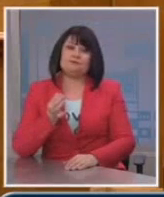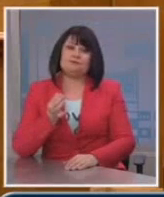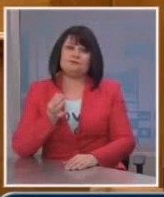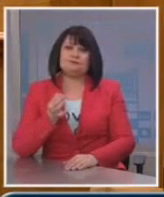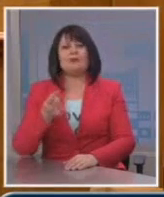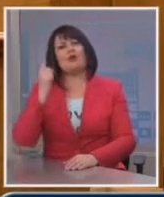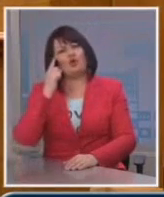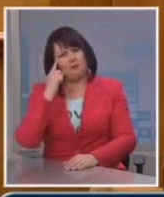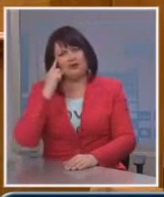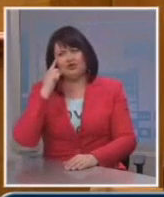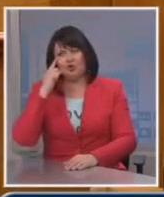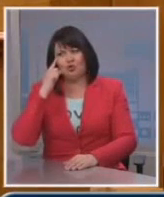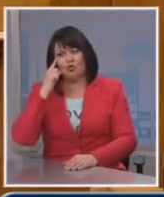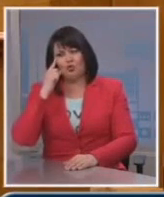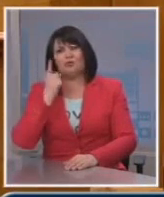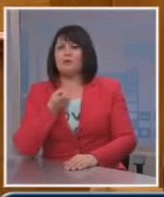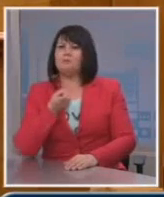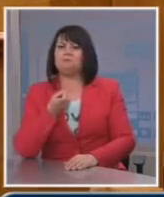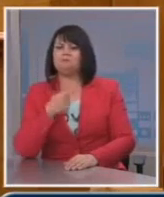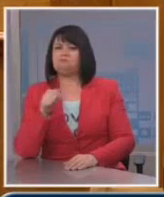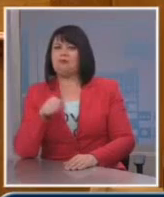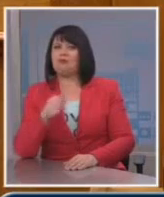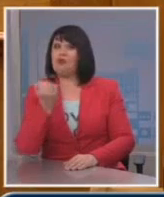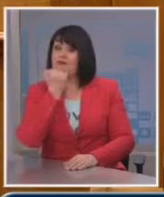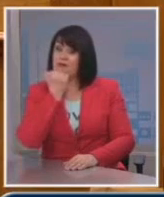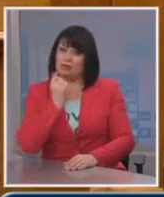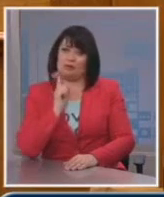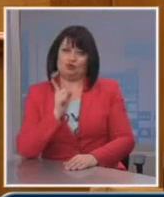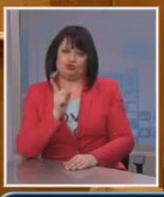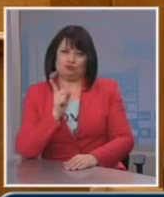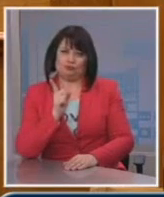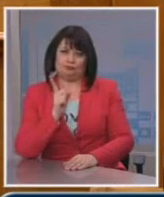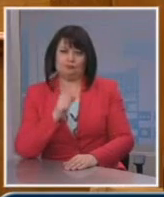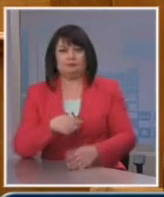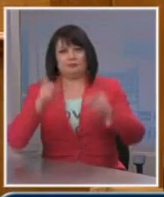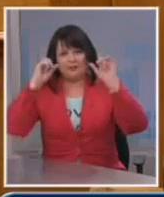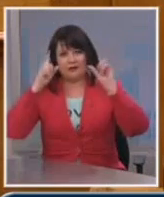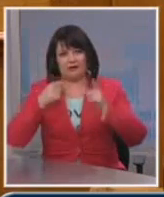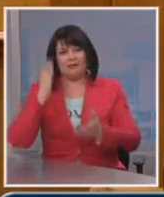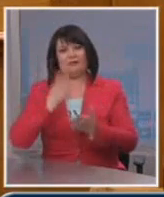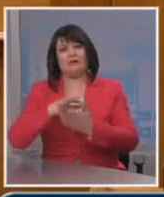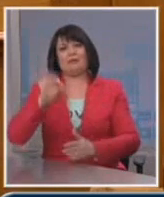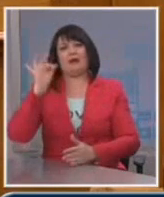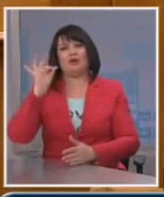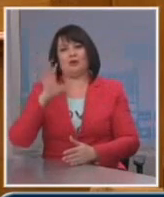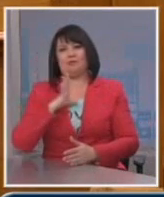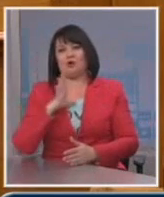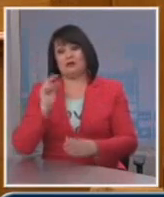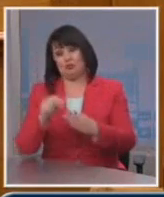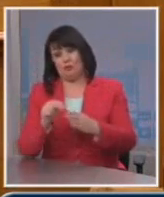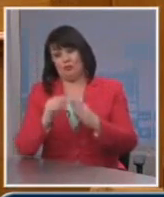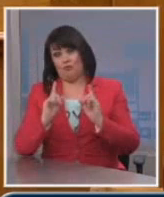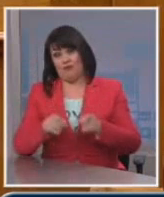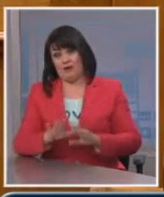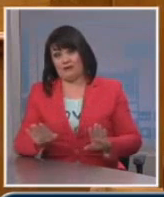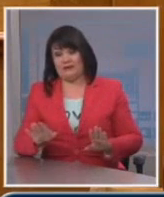και νομίζω ότι αυτό είναι ένα ατόπιμα απέναντι στη δημοκρατική επιλογή των πολιτών, με